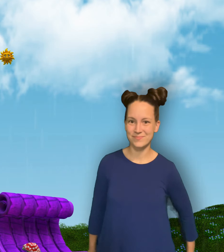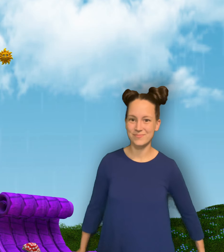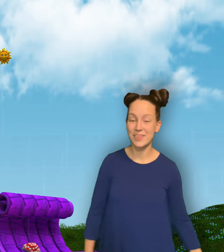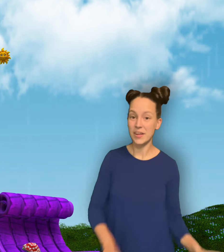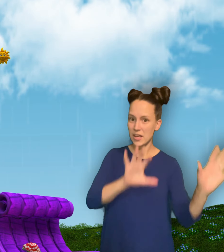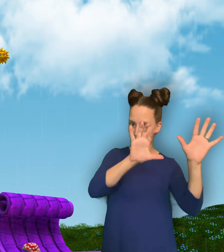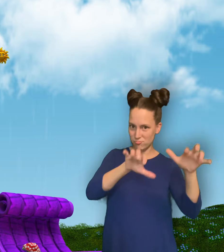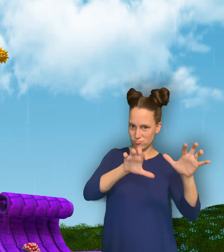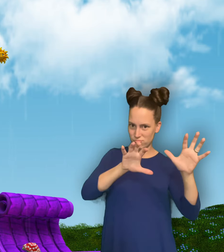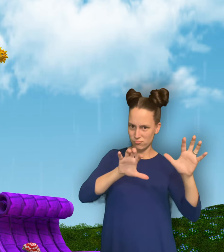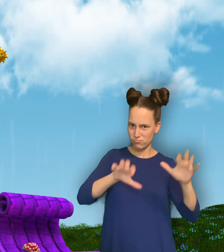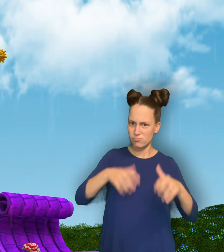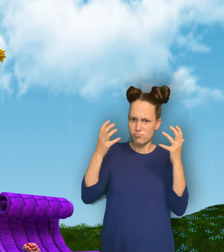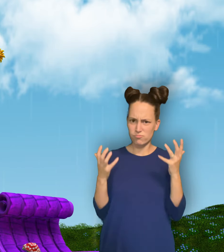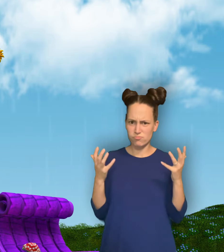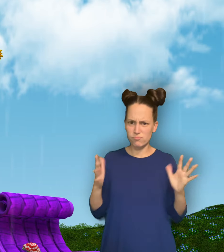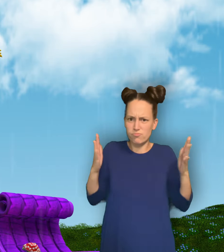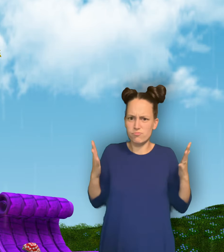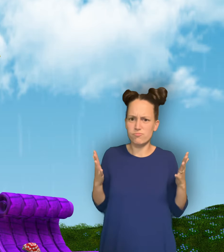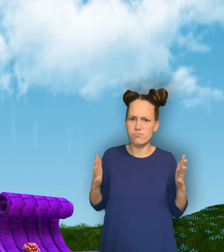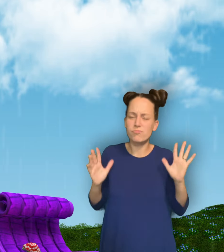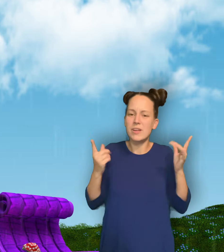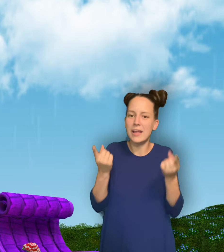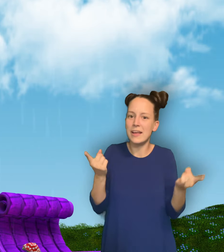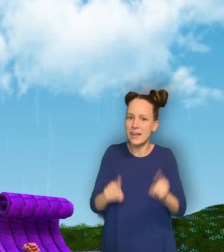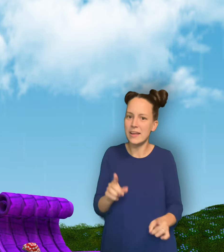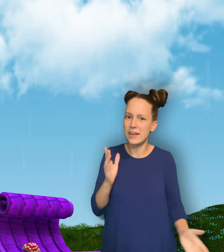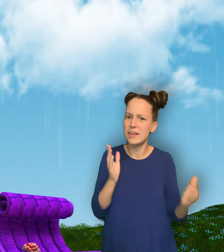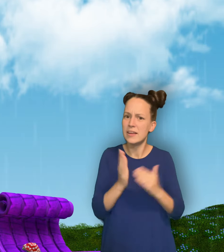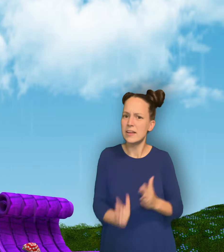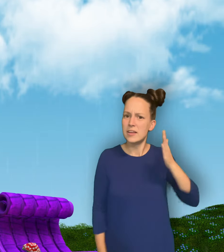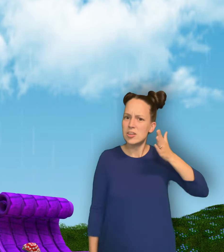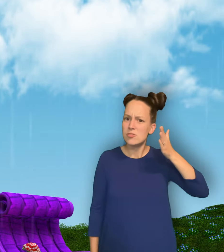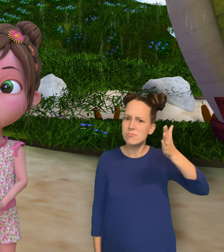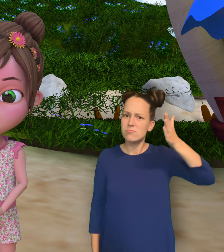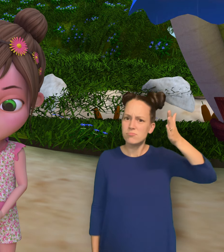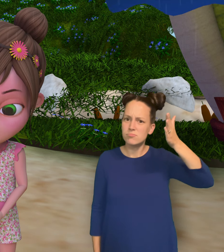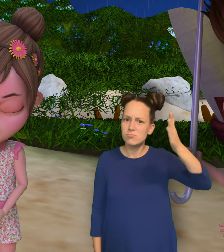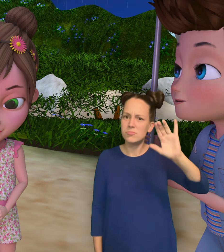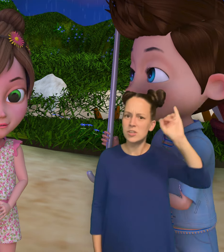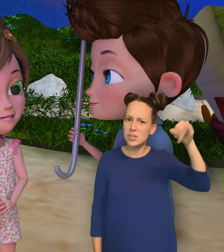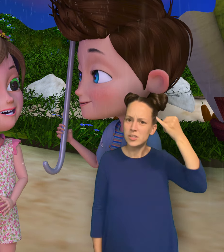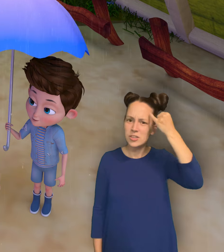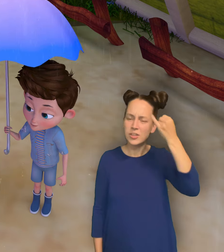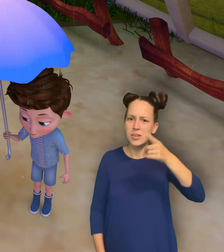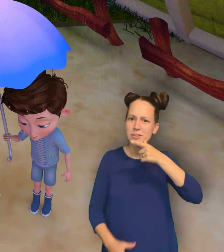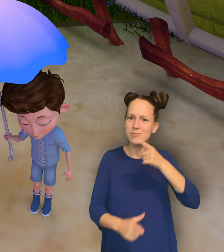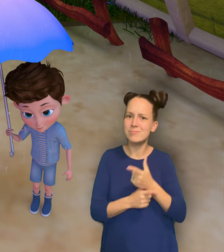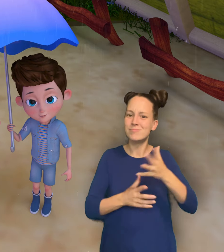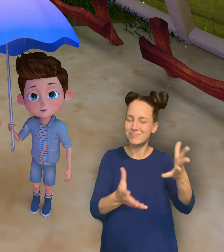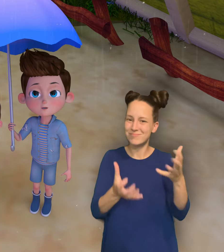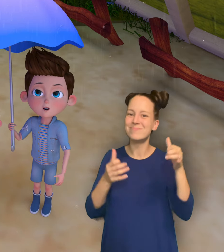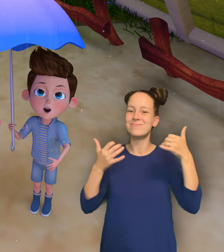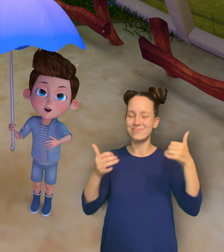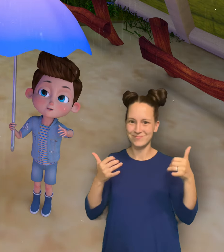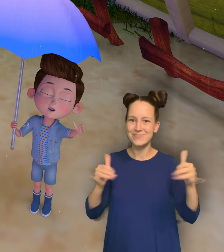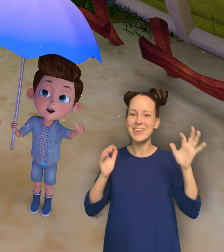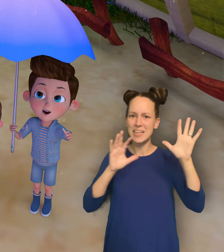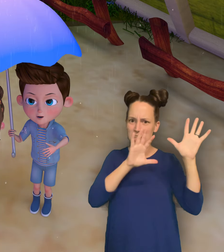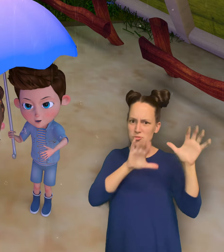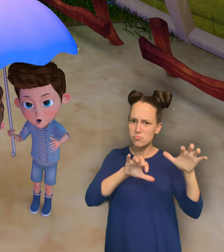けあああけて直しておいでお姉ちゃん遊び